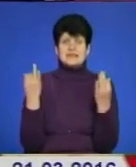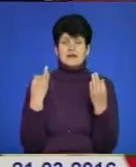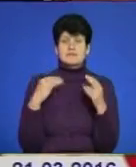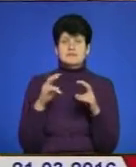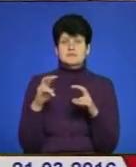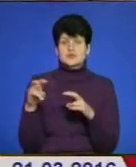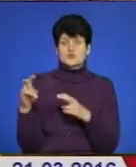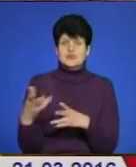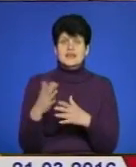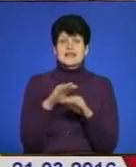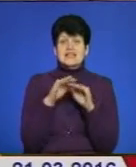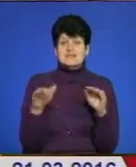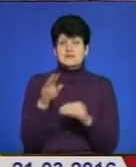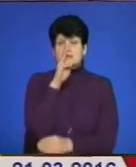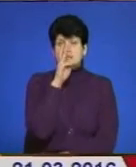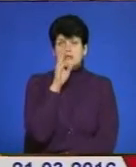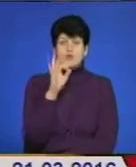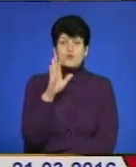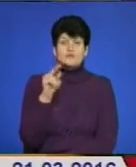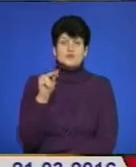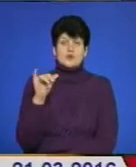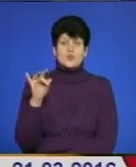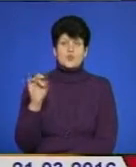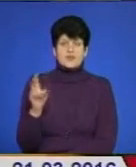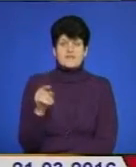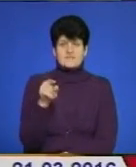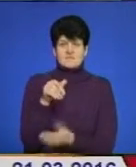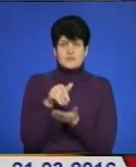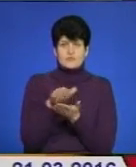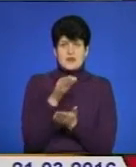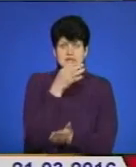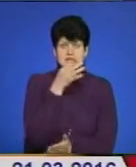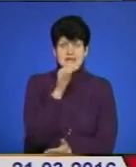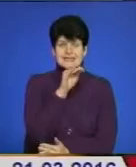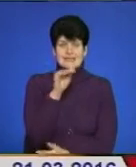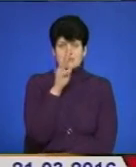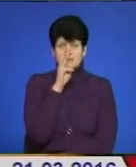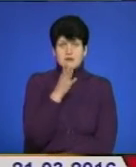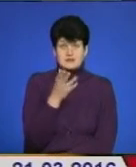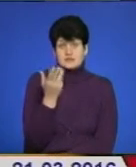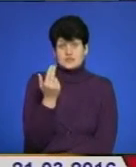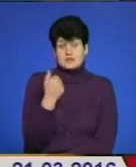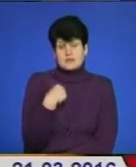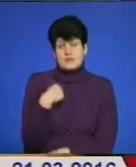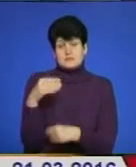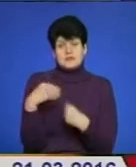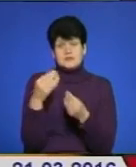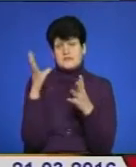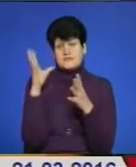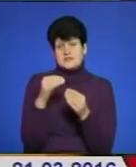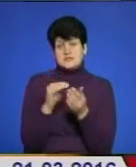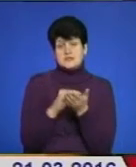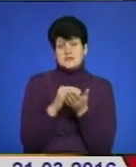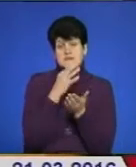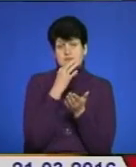і рівнем заробітної плати пана Овчарука. Тобто ви відмовляєтесь сказати рівень? Звичайно, я вам письмово надав всі відповіді.